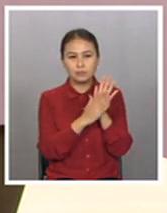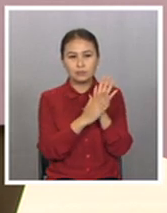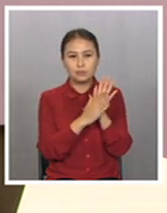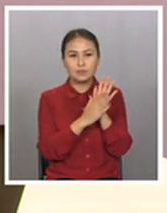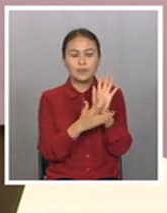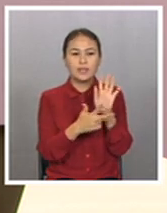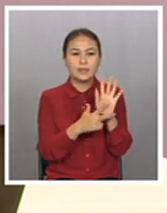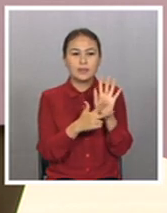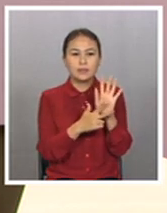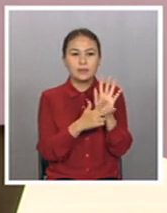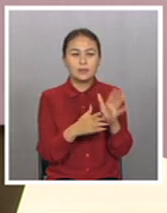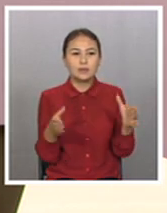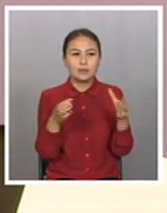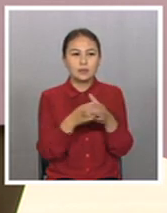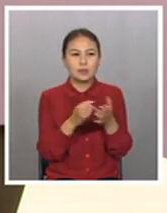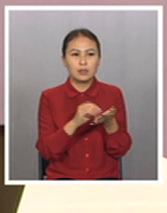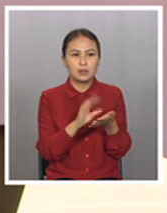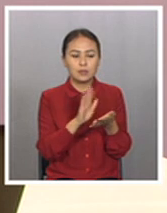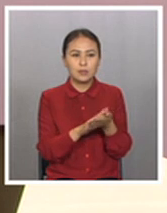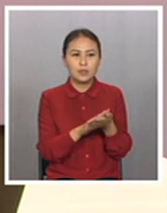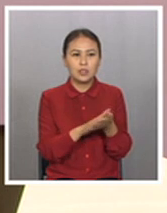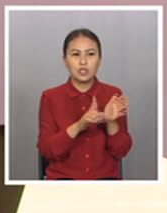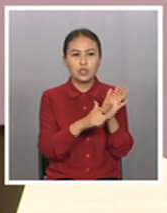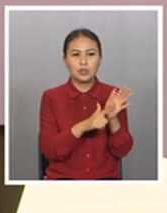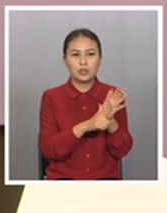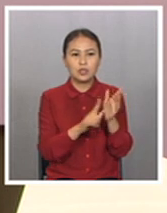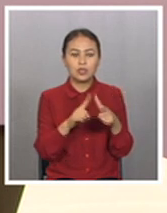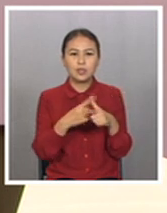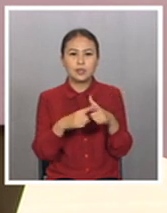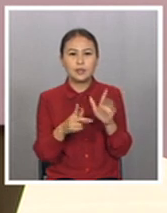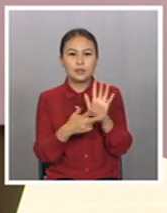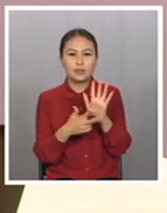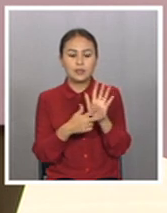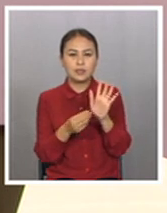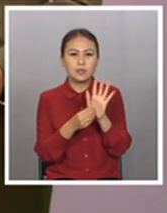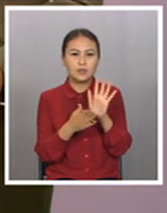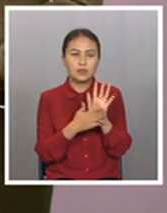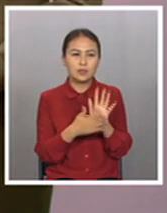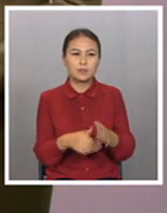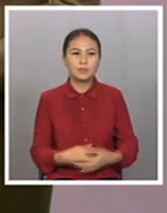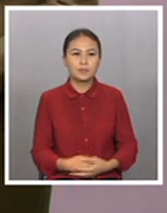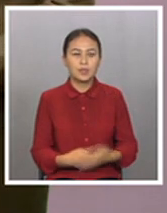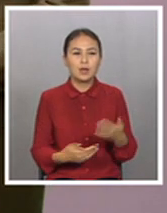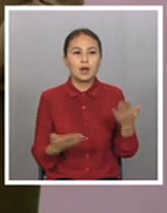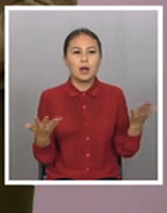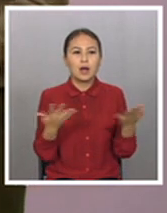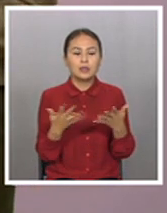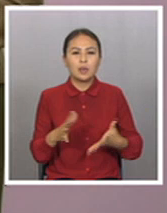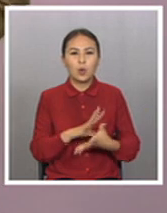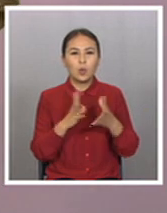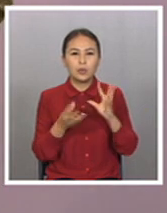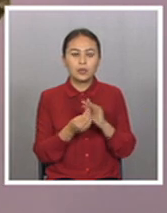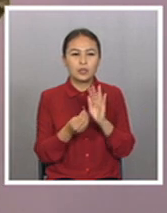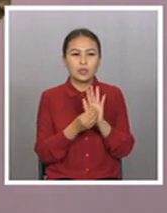Сегіз жиынына тиісті элементтер жеті және сегіз цифрларын жазамыз. Қандай қорытынды